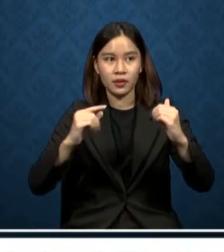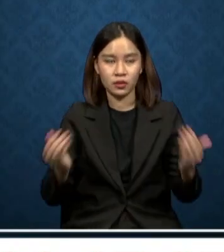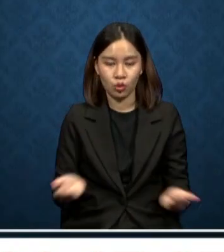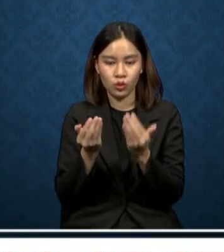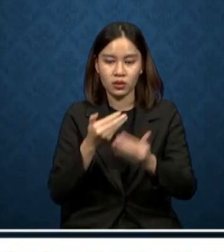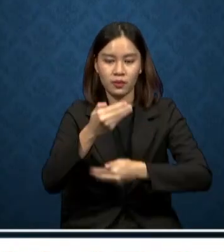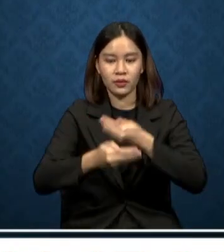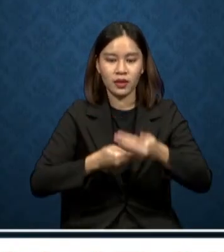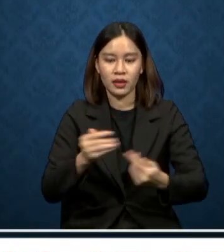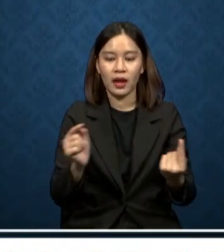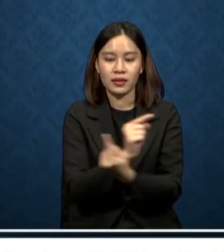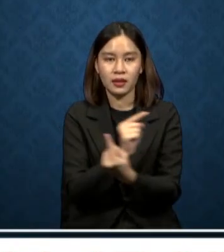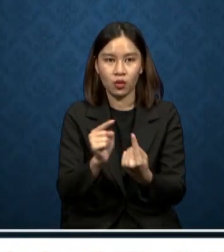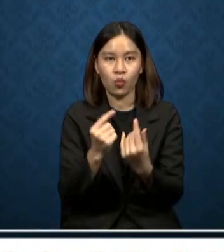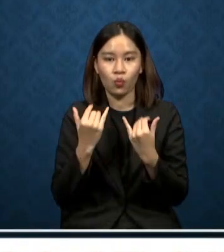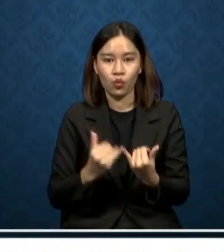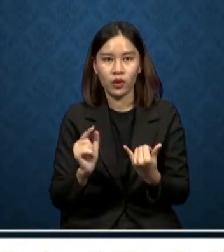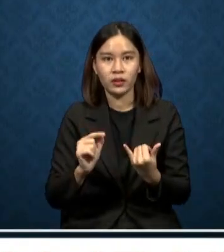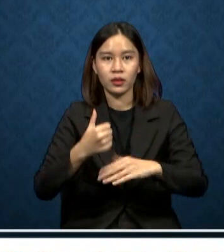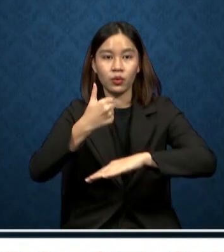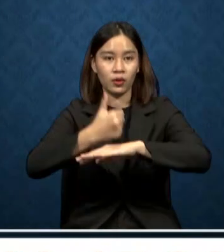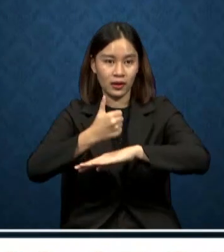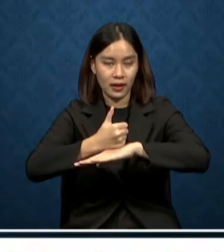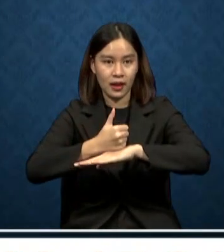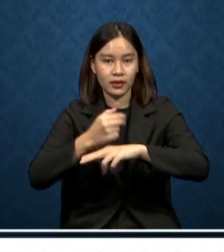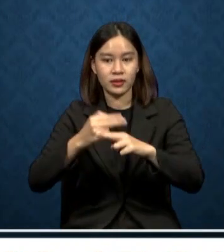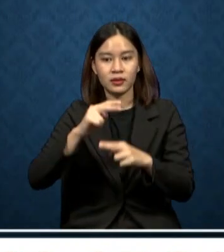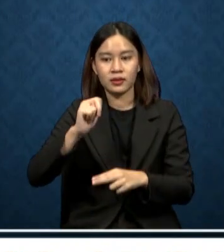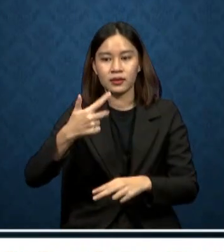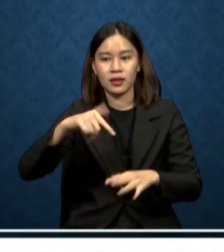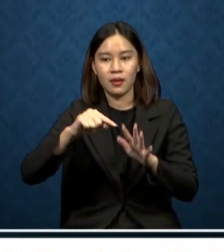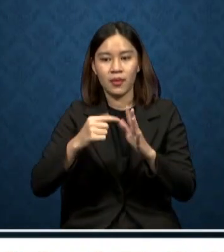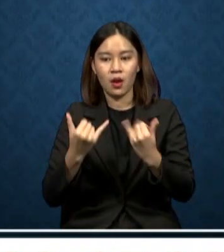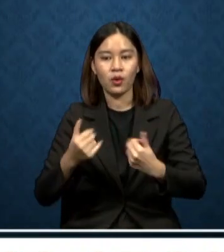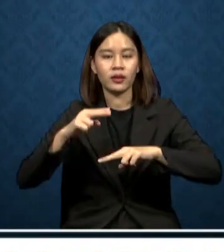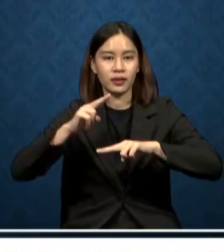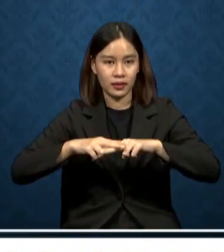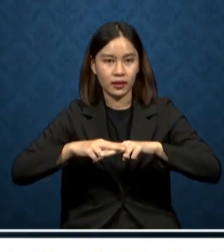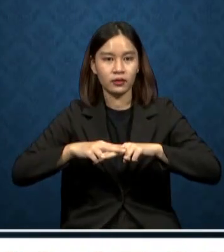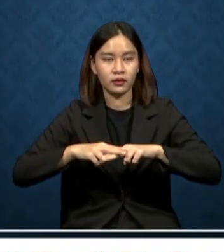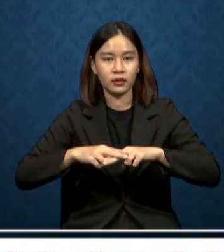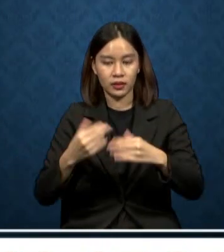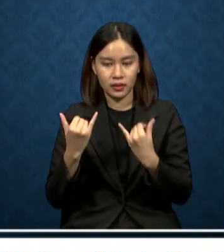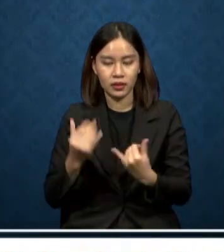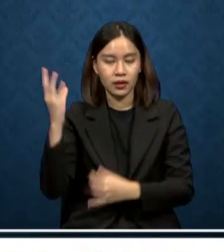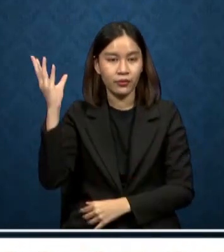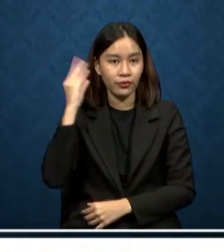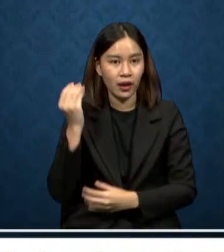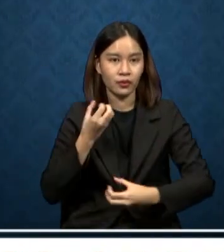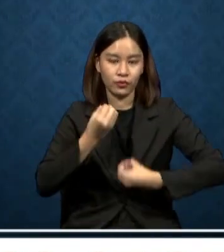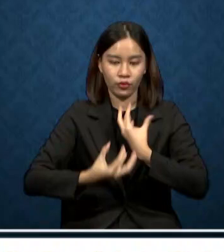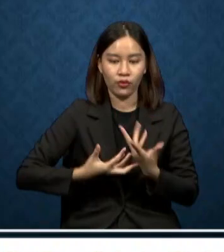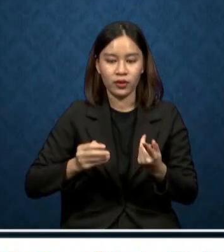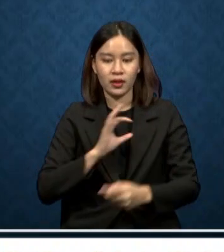เสิมวศากิเพอสัคมวันนี้พุบากการ นรพา ได้มานั่งอยู่นี้ เพื่ รับฟังคามกเห็นจาก